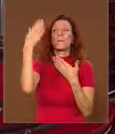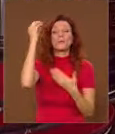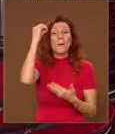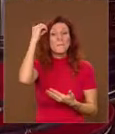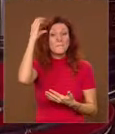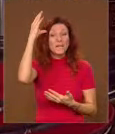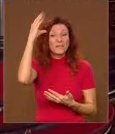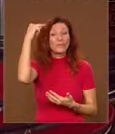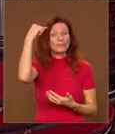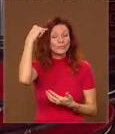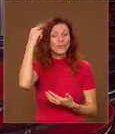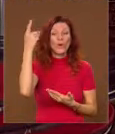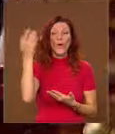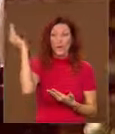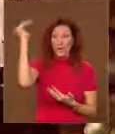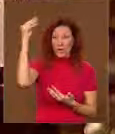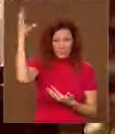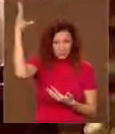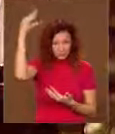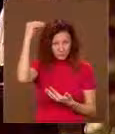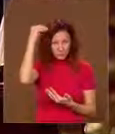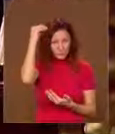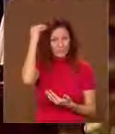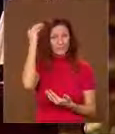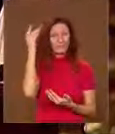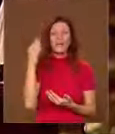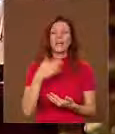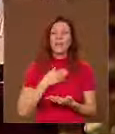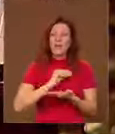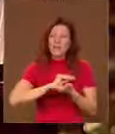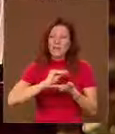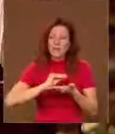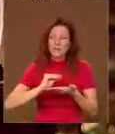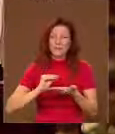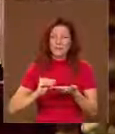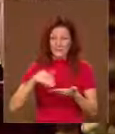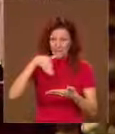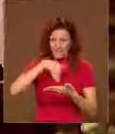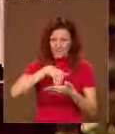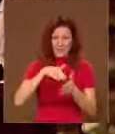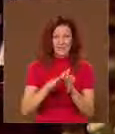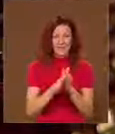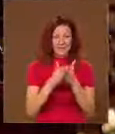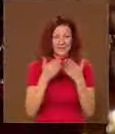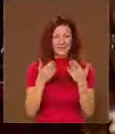мъдрост, която идва свише и която се съдържа в Светото Евангелие.